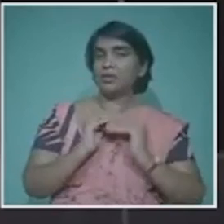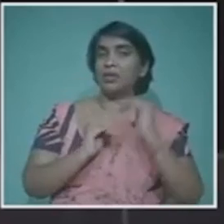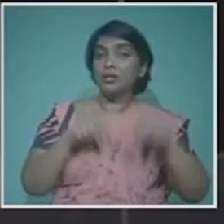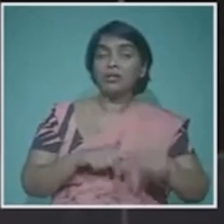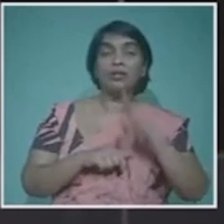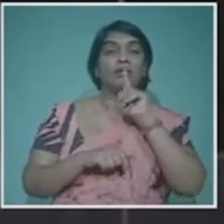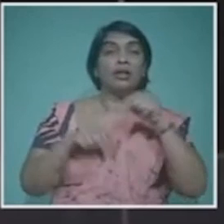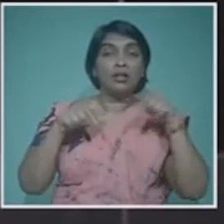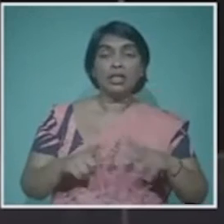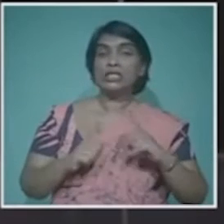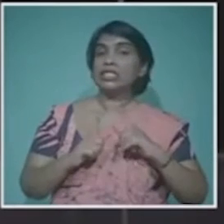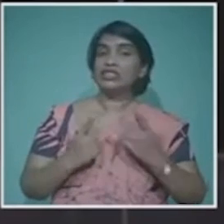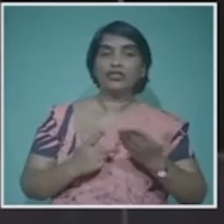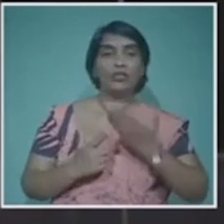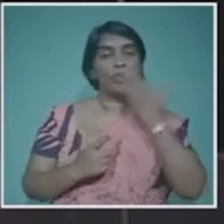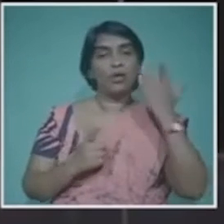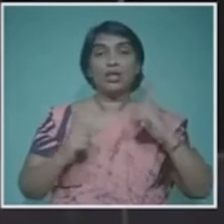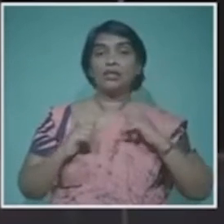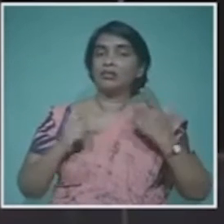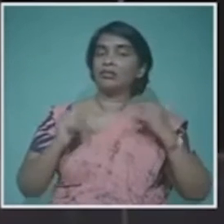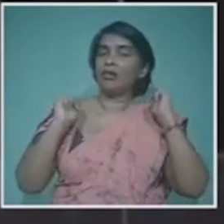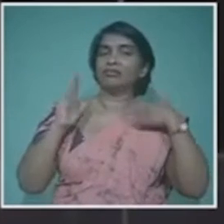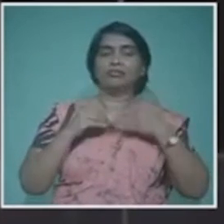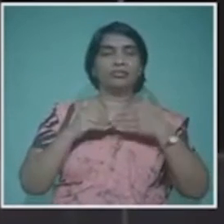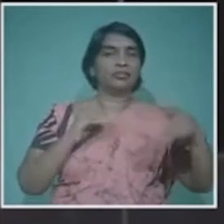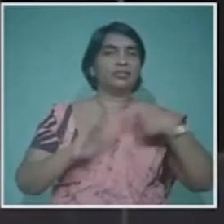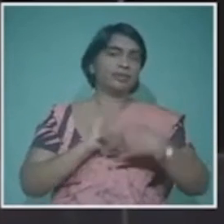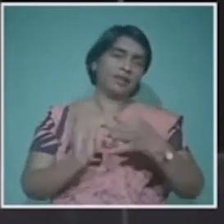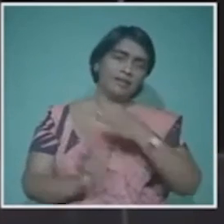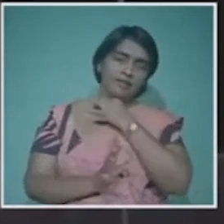தேங்க் யூ நோ தென் ஜீவத் வெண்ண புலுவாங் தென் ஸ்டெபிலைஸ் வெலா கியலா ரட்ட மோன விஹிலுவாத்த மே கதா